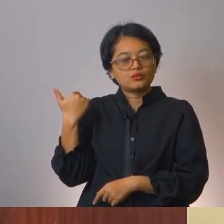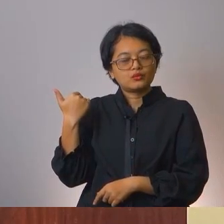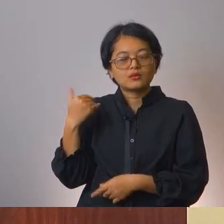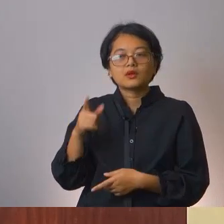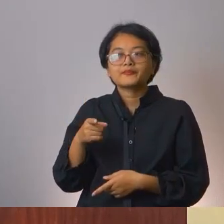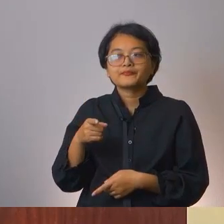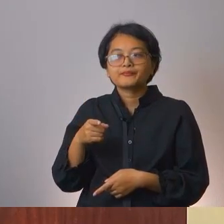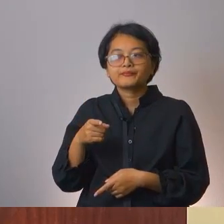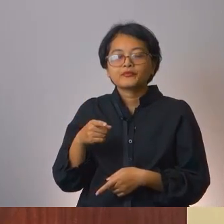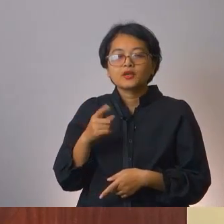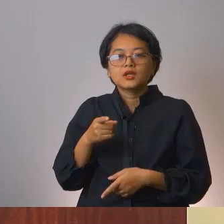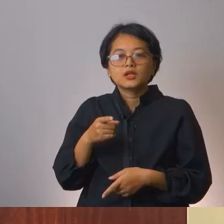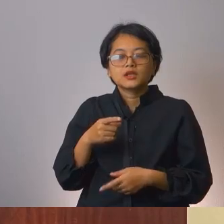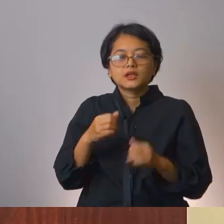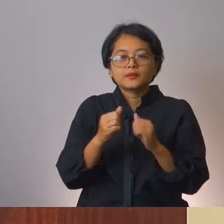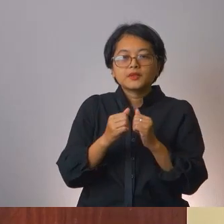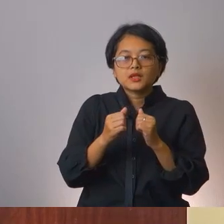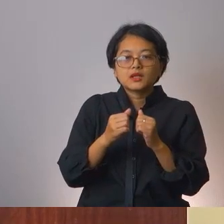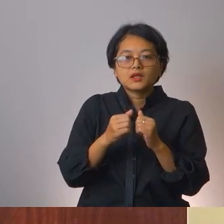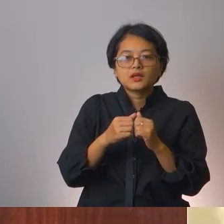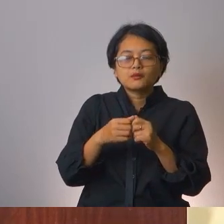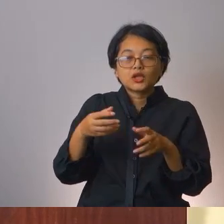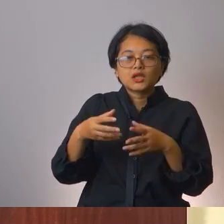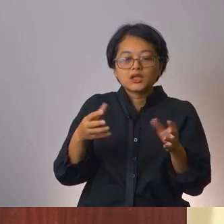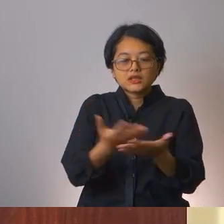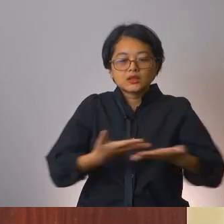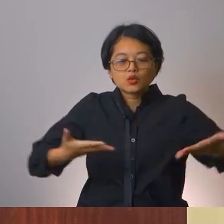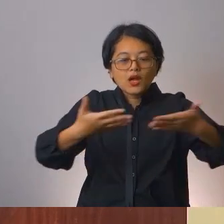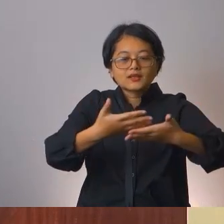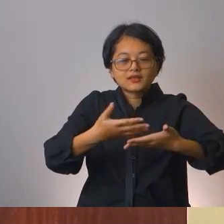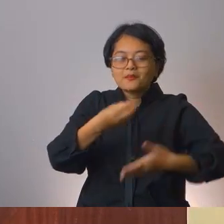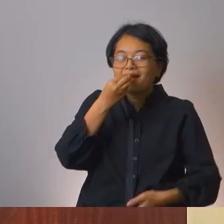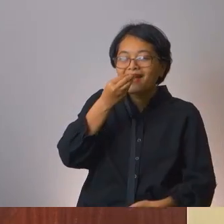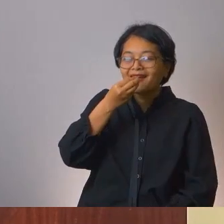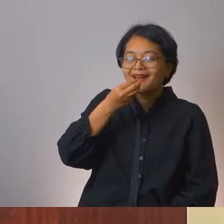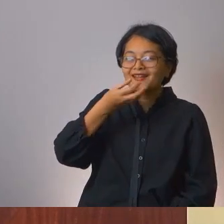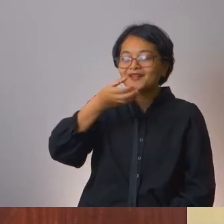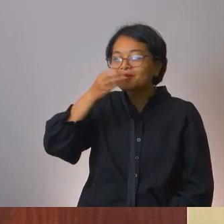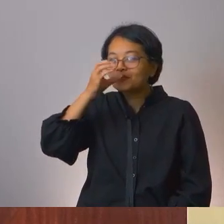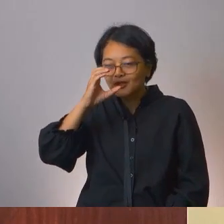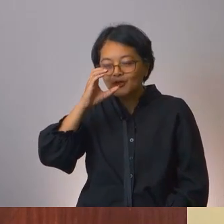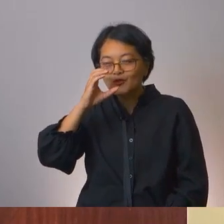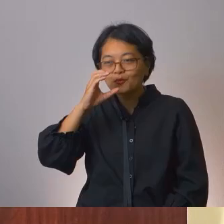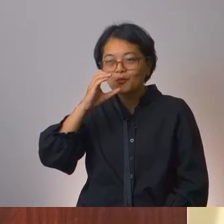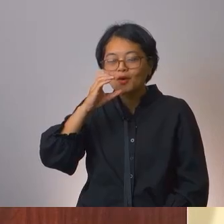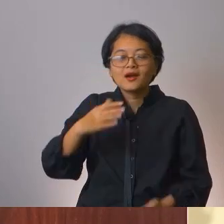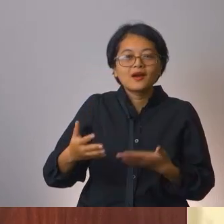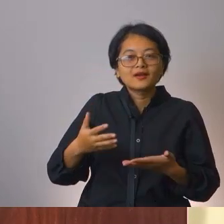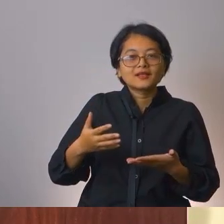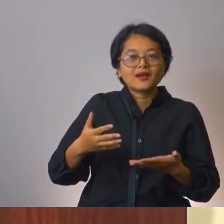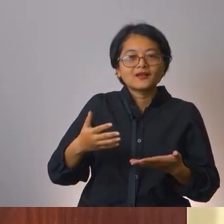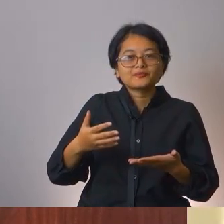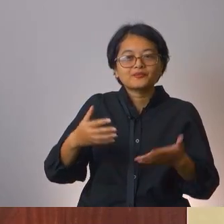dalam perjamuan pesta atau perjamuan makan. Biasanya tuan rumah akan menyediakan